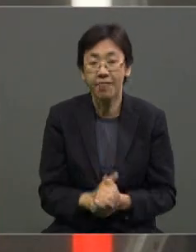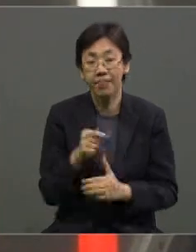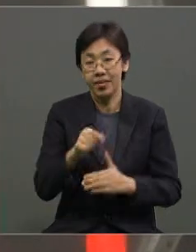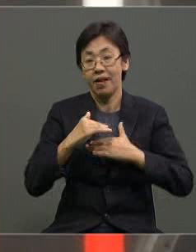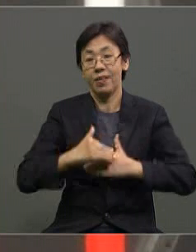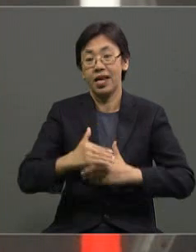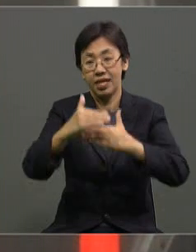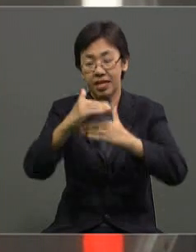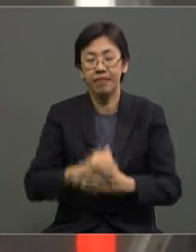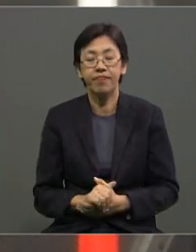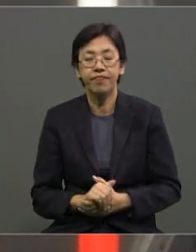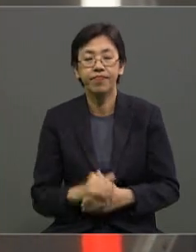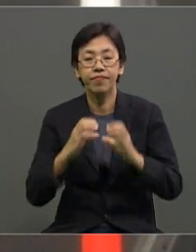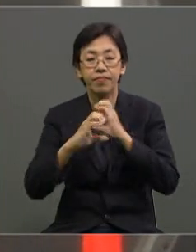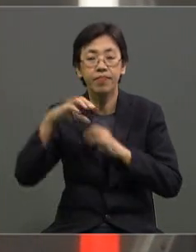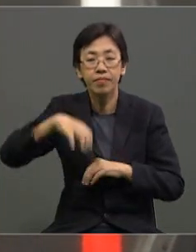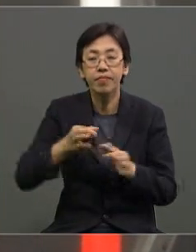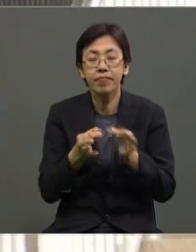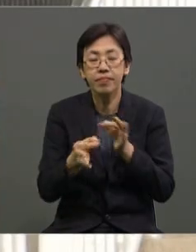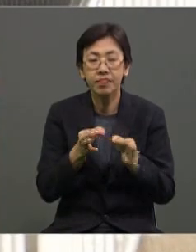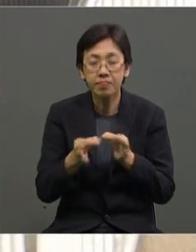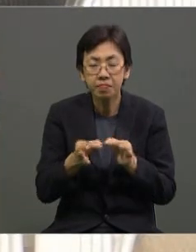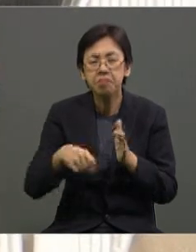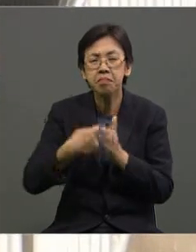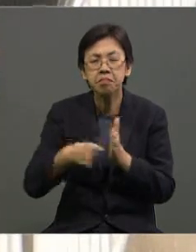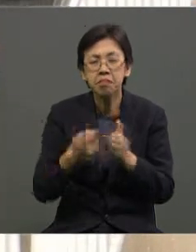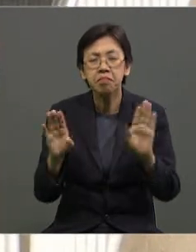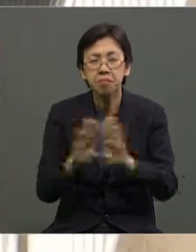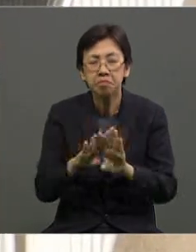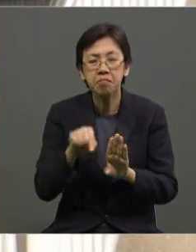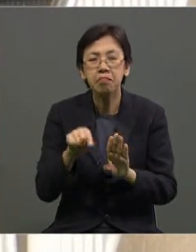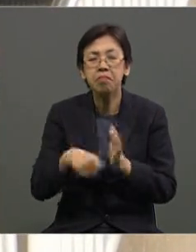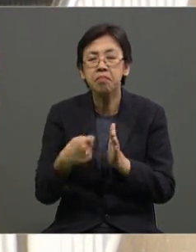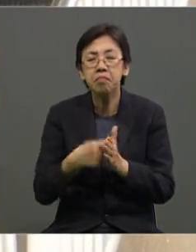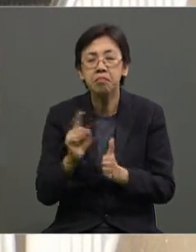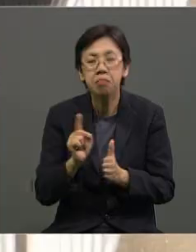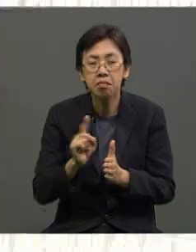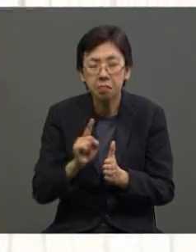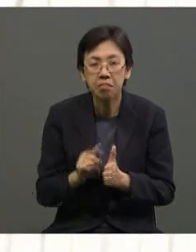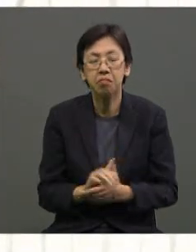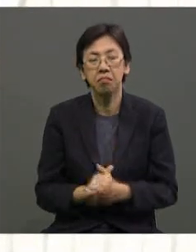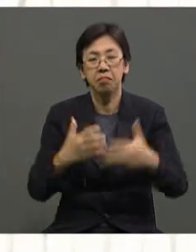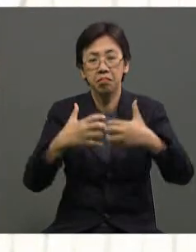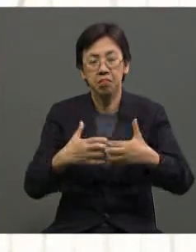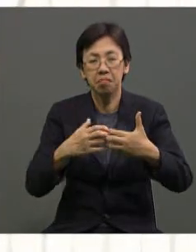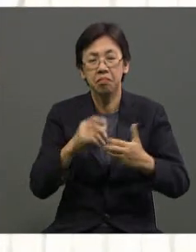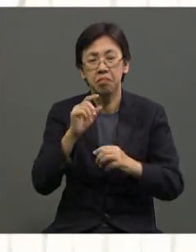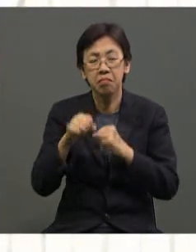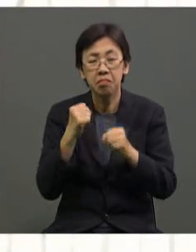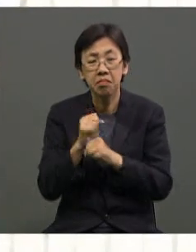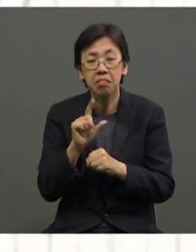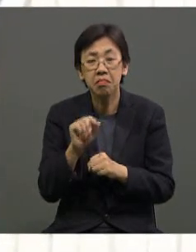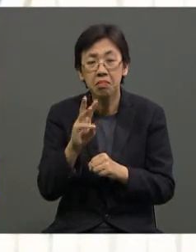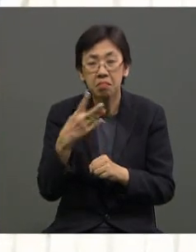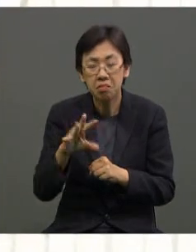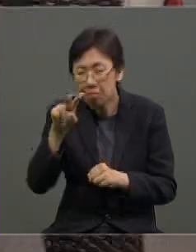ไดเลื่อน บ ขสไล่เรียงมาแบบนี้นะคะเหตุที่ต้องปิดบันไดเลื่อนเพราะติดตั้งมา26ปีแล้วไม่สาม